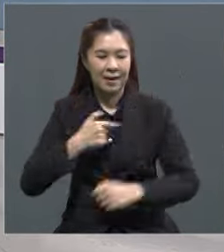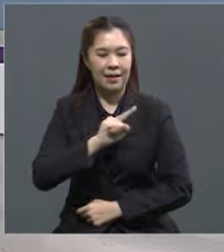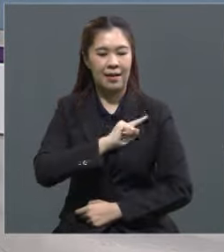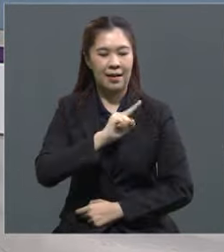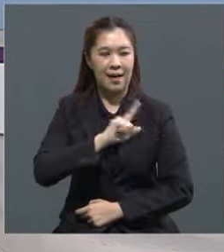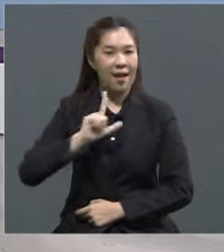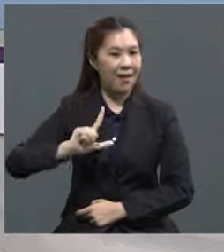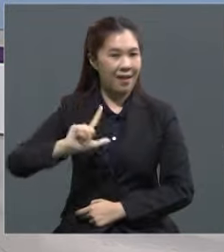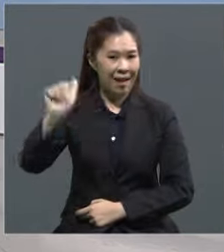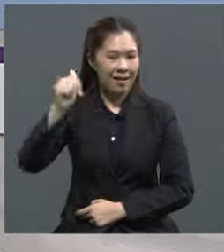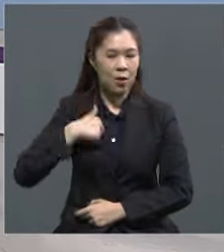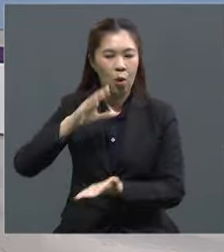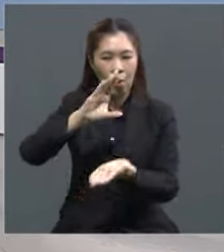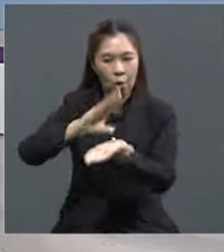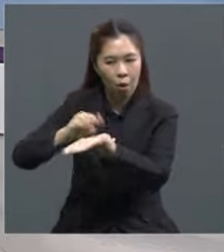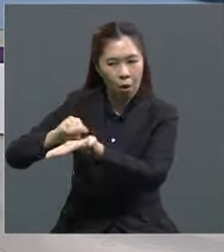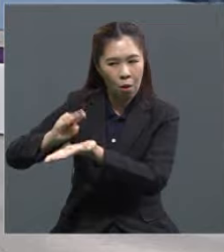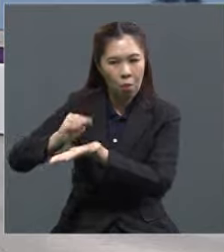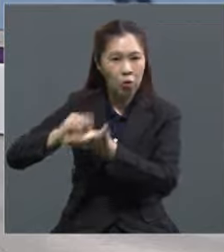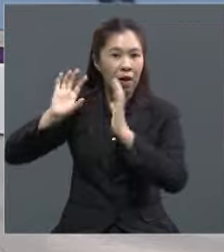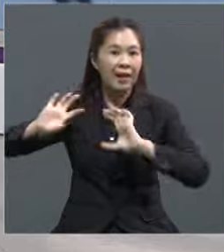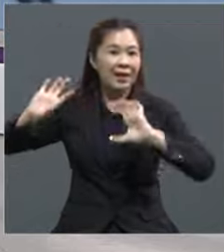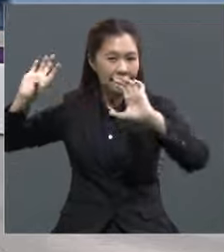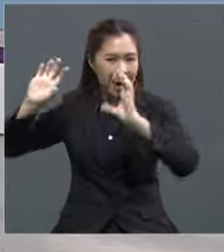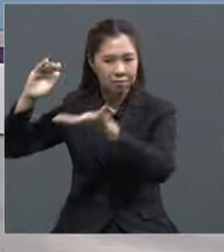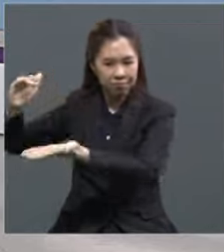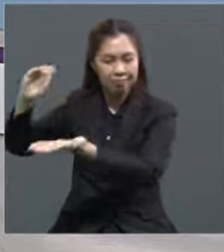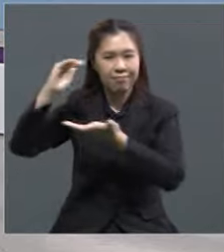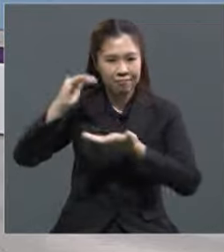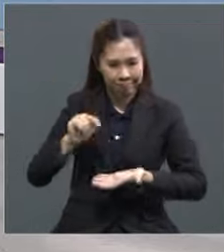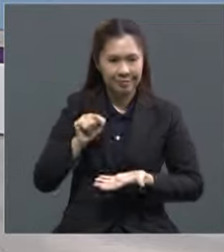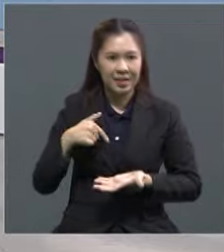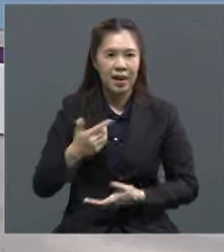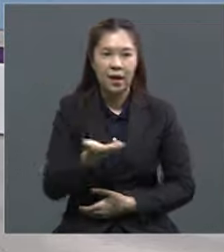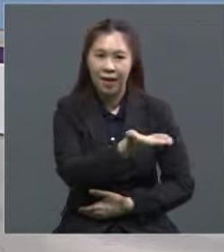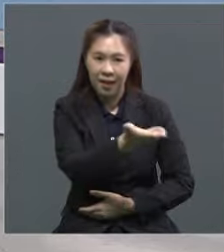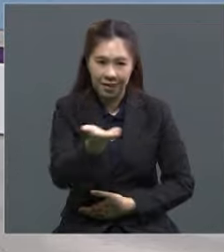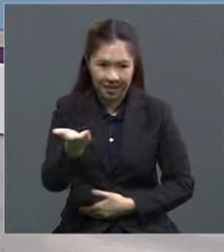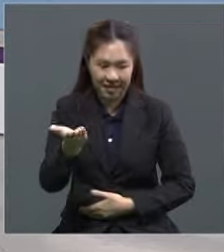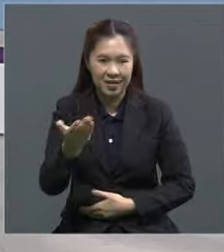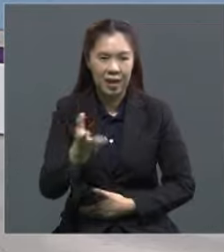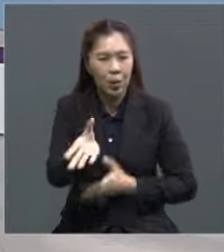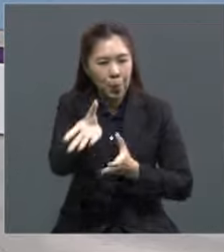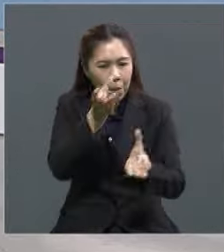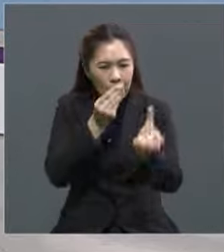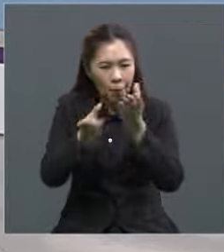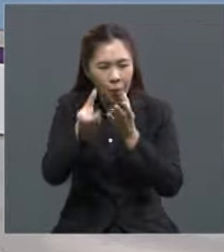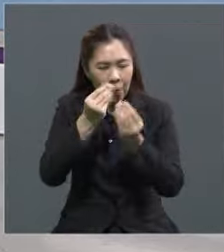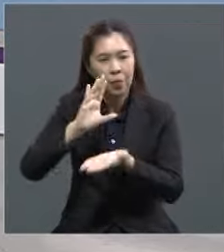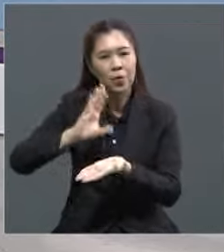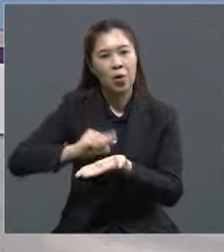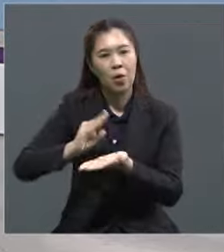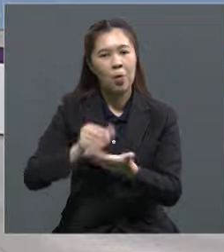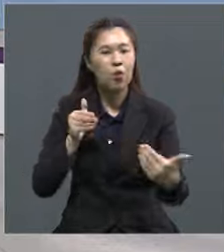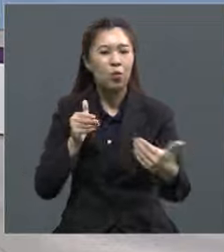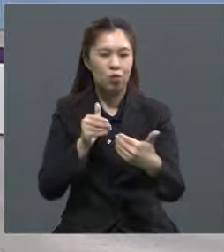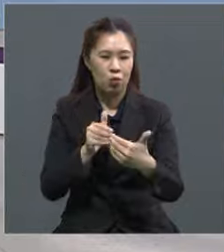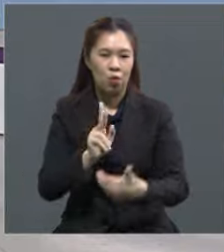จากทุกหน่วยงานของภาครัฐมาเนี่ยเพราะะนั้นก็เชิญชวนพี่น้องประชาชนได้ติดตามนะครับข้อมูลข่าวสารโดยเฉพาะของทางกรม